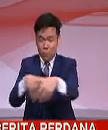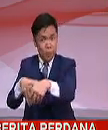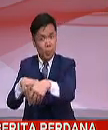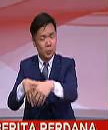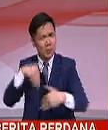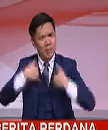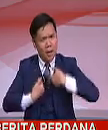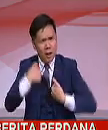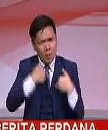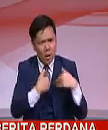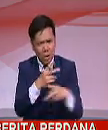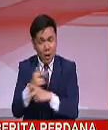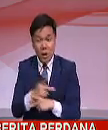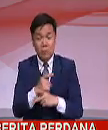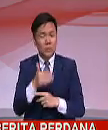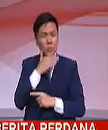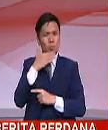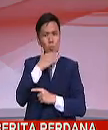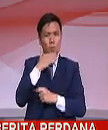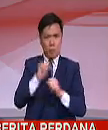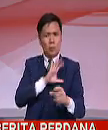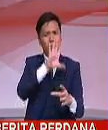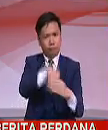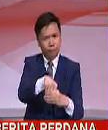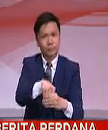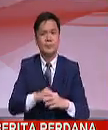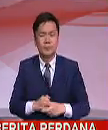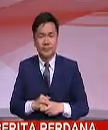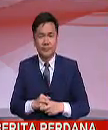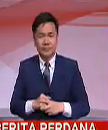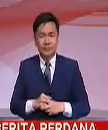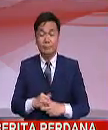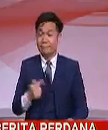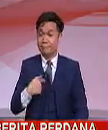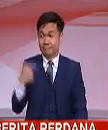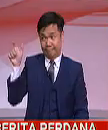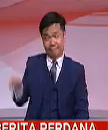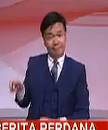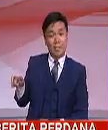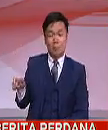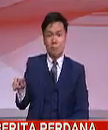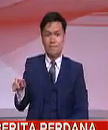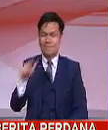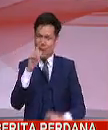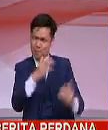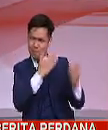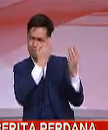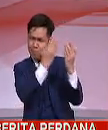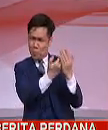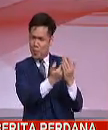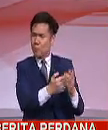ternakan untuk mereka mencuburi dalam bidang sektor ini. Saya nak buktikan dekat yang